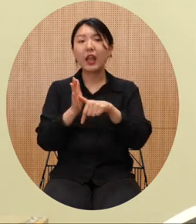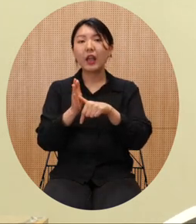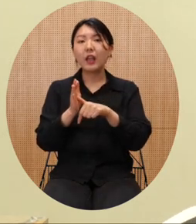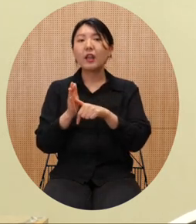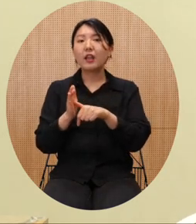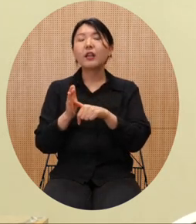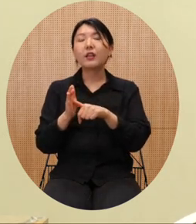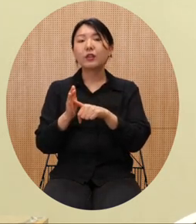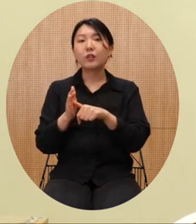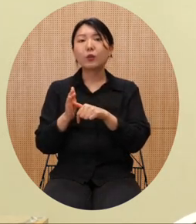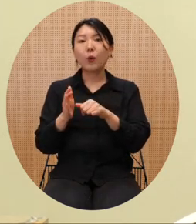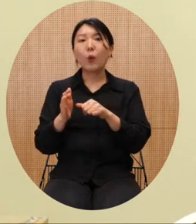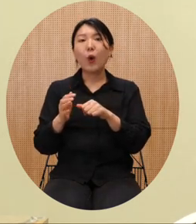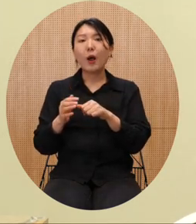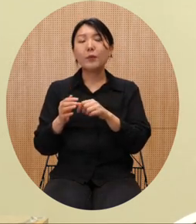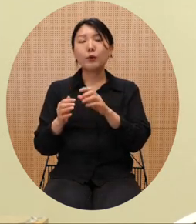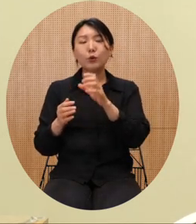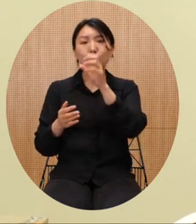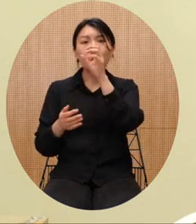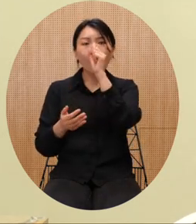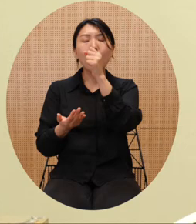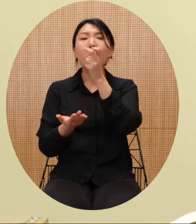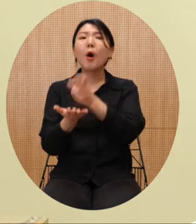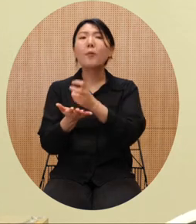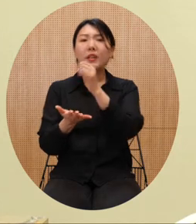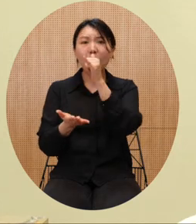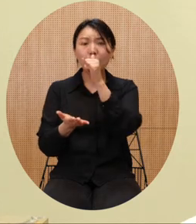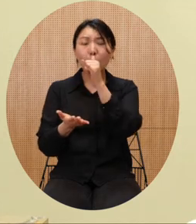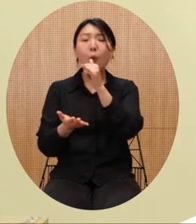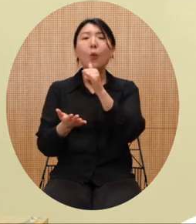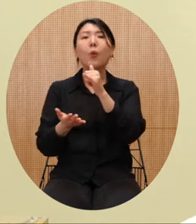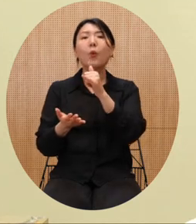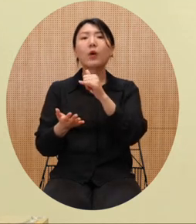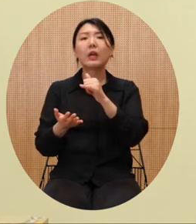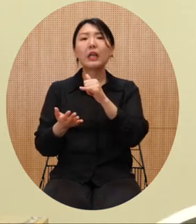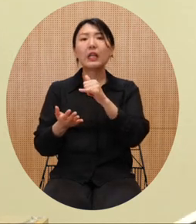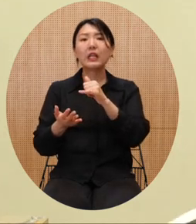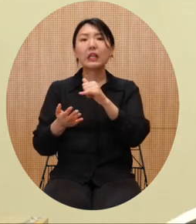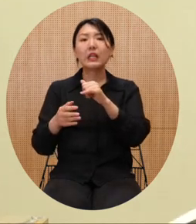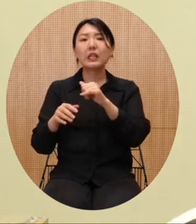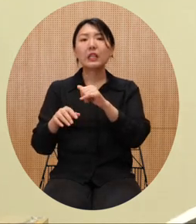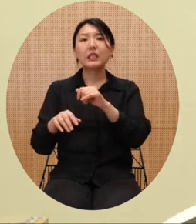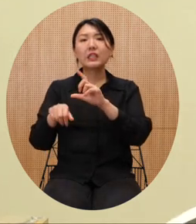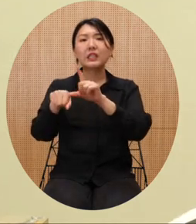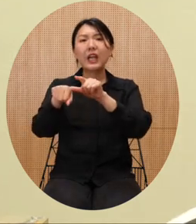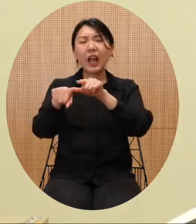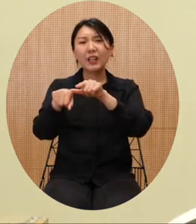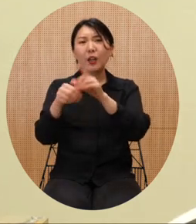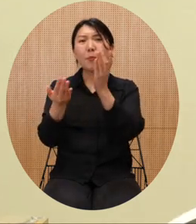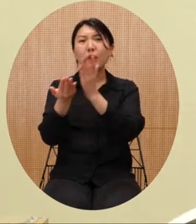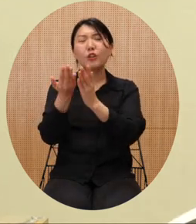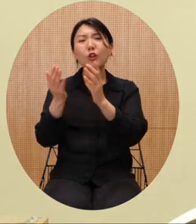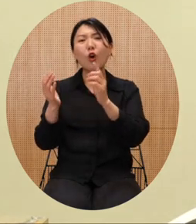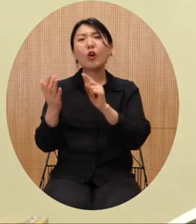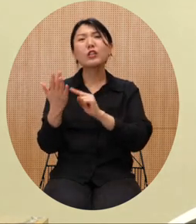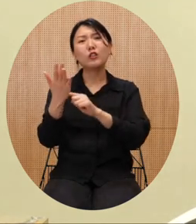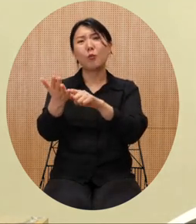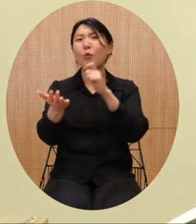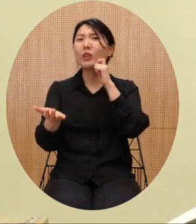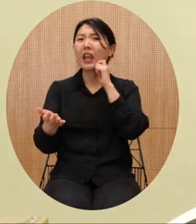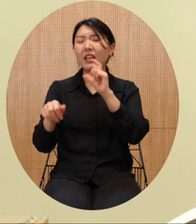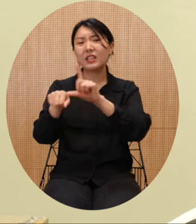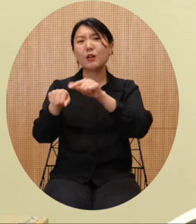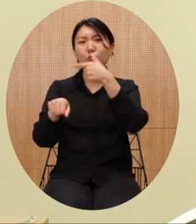보니 아무리 좋은 제도가 있어도 정책이 있어도 시간에 맞춰서 지원을 못한다. 시간이